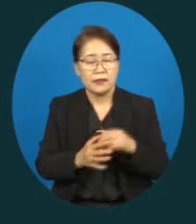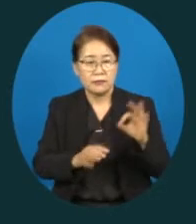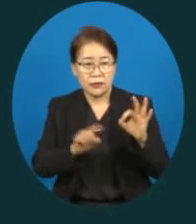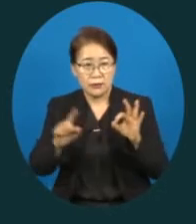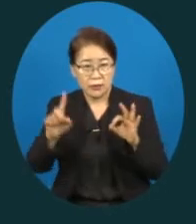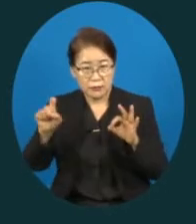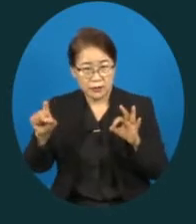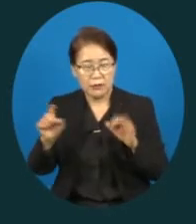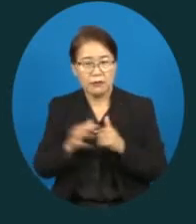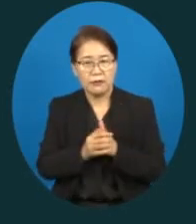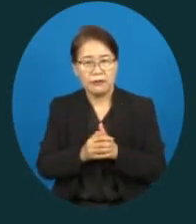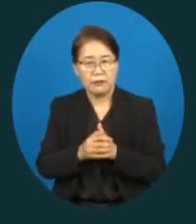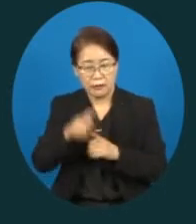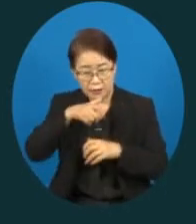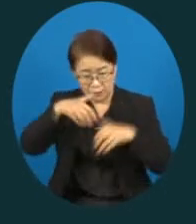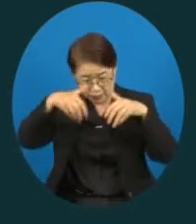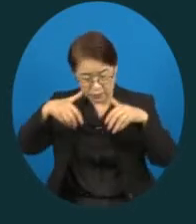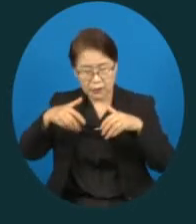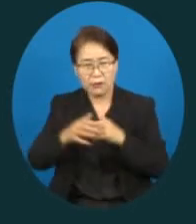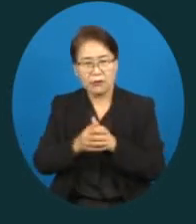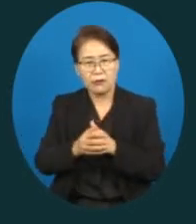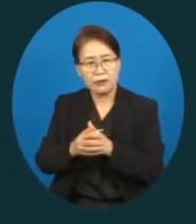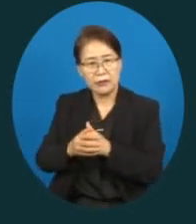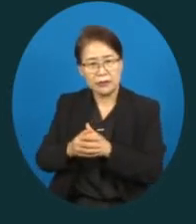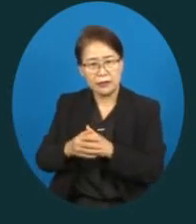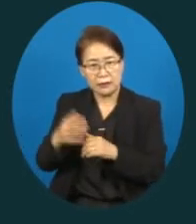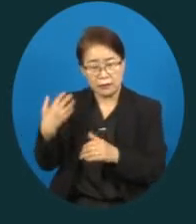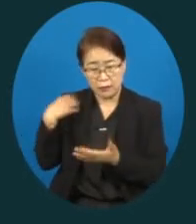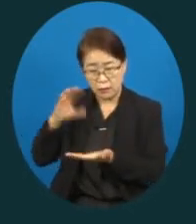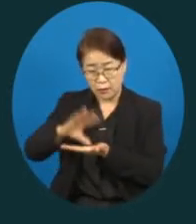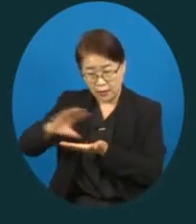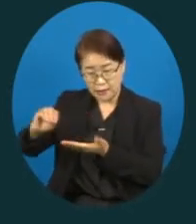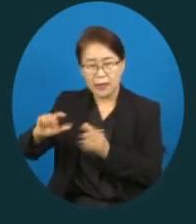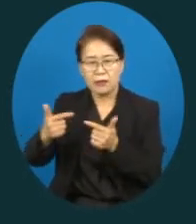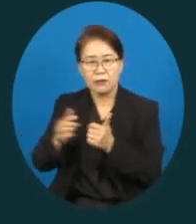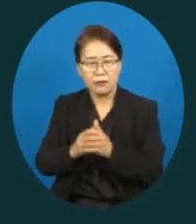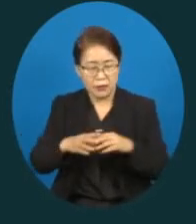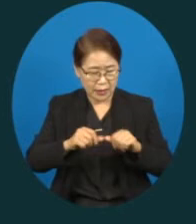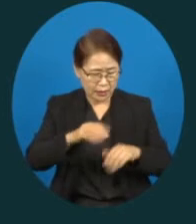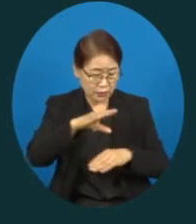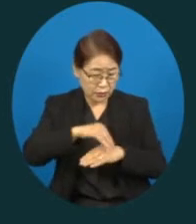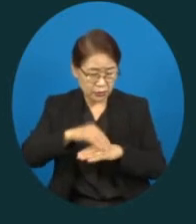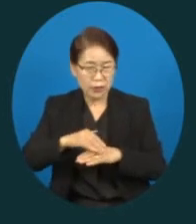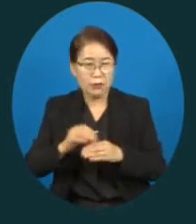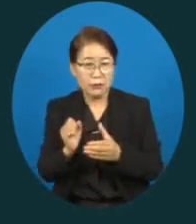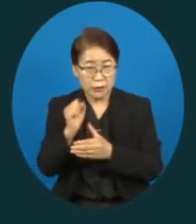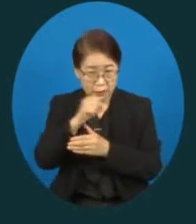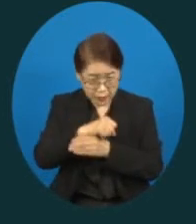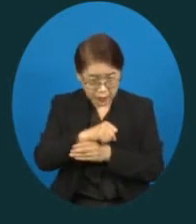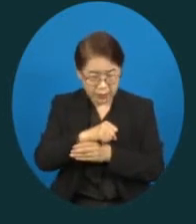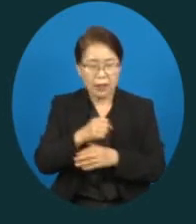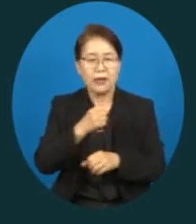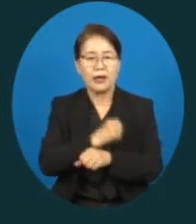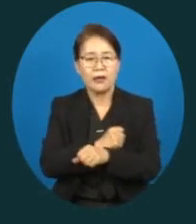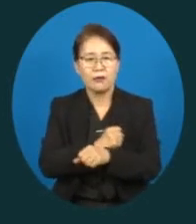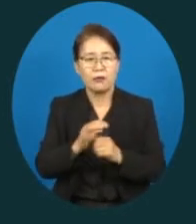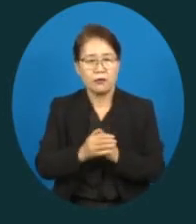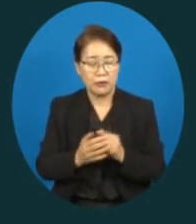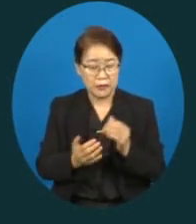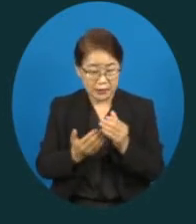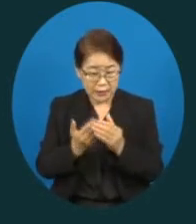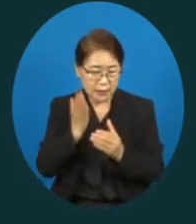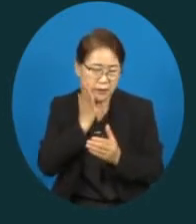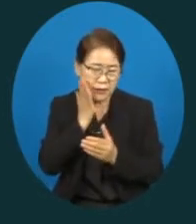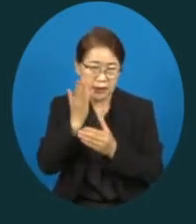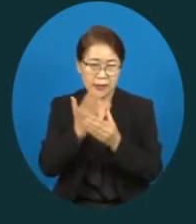눈이 하늘로부터 내려서 거리로 되돌아가지 아니하고 땅을 적셔서 소출이 나게 하며 싹이 나게